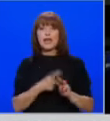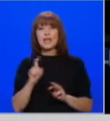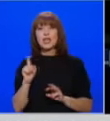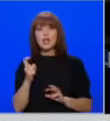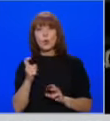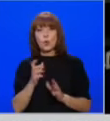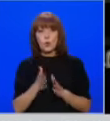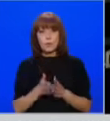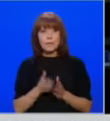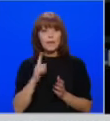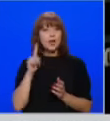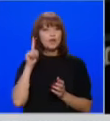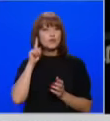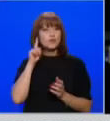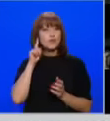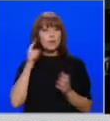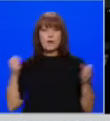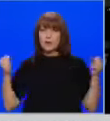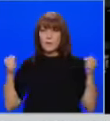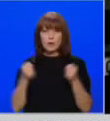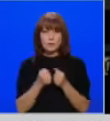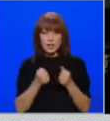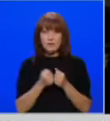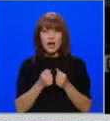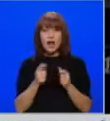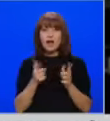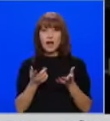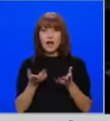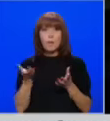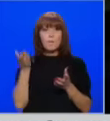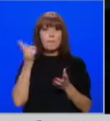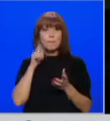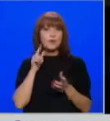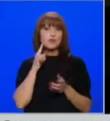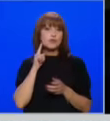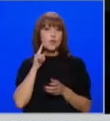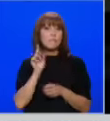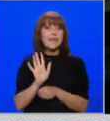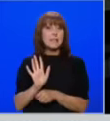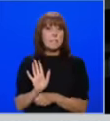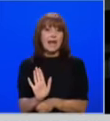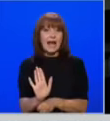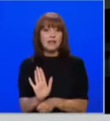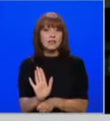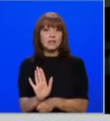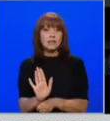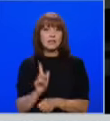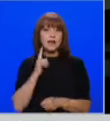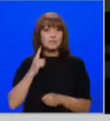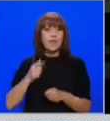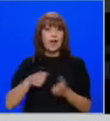Чухме блъсък, късено се е блъснал в стена и след това звук от спирачки, като забуксуване